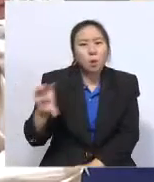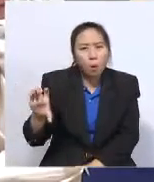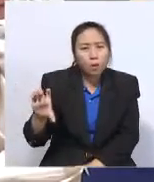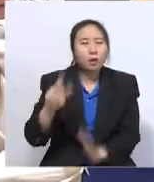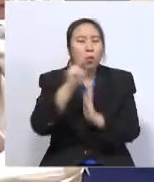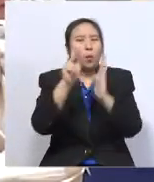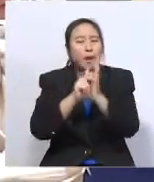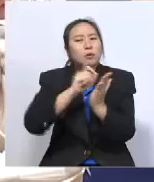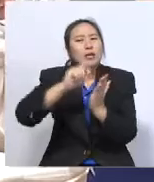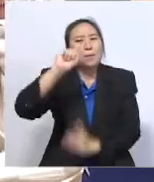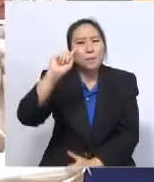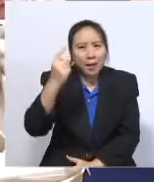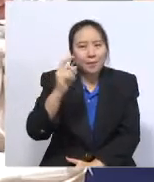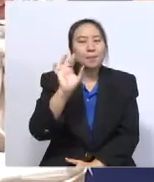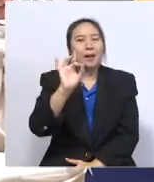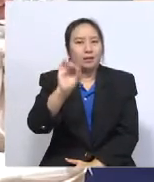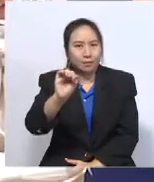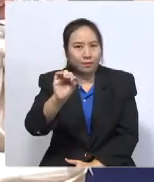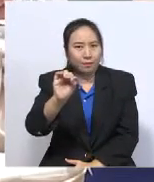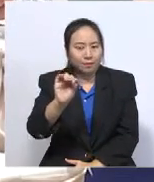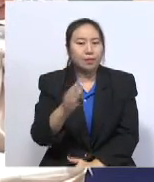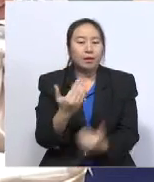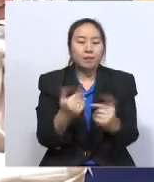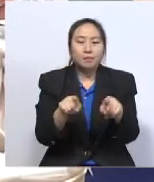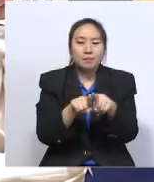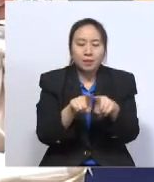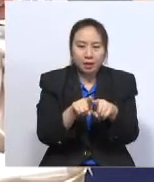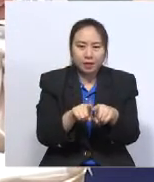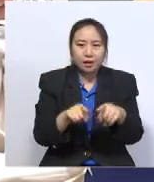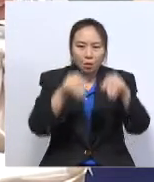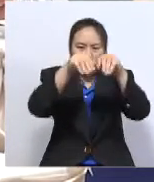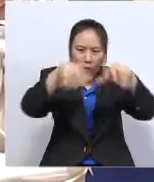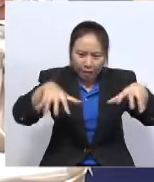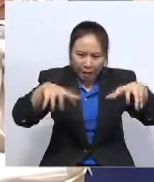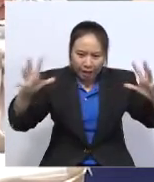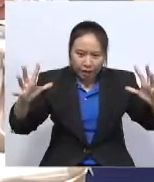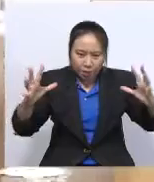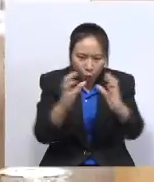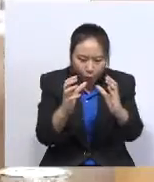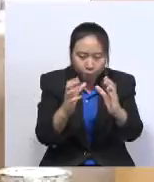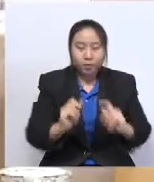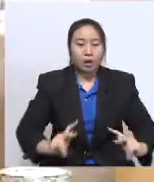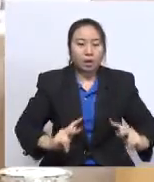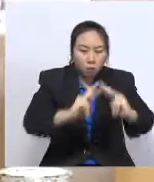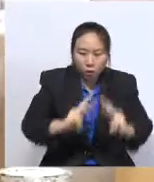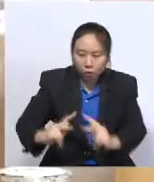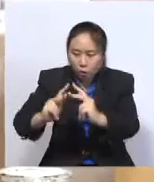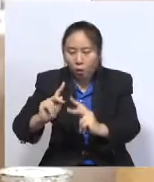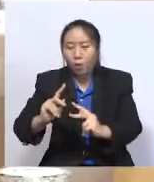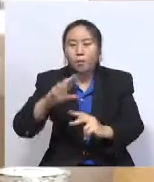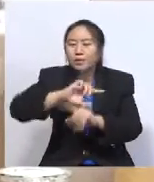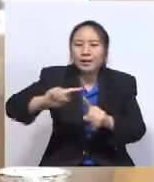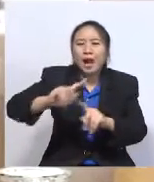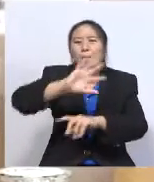ฎหมายที่จะต้องร่างใหม่80เรื่องการลดขนาดยุบโครงสร้างแล้วก็ตั้งกระทรวงทบวงกรมใหม่อีก60